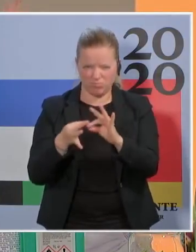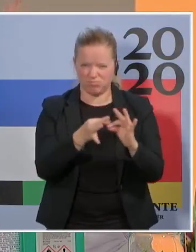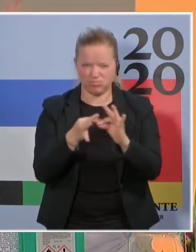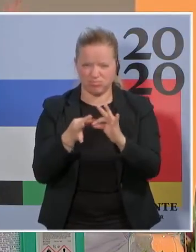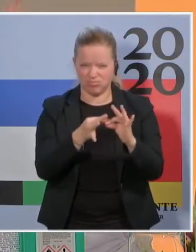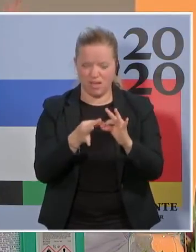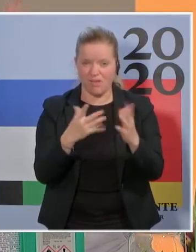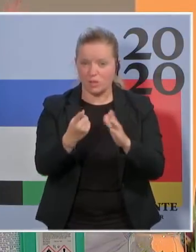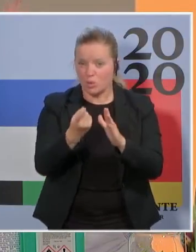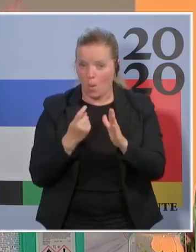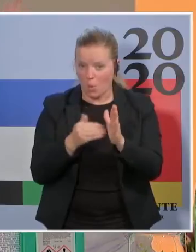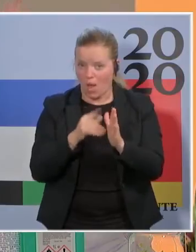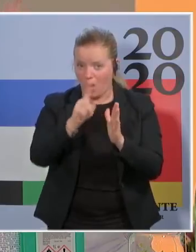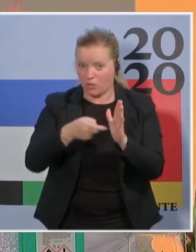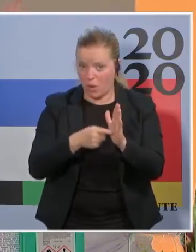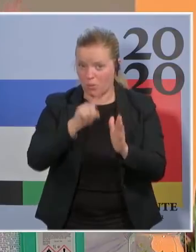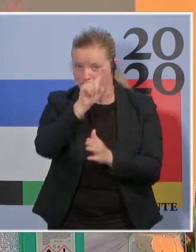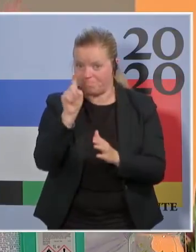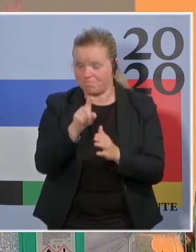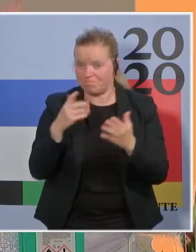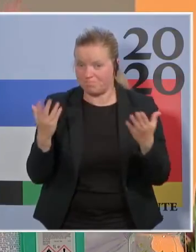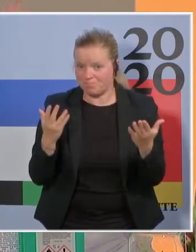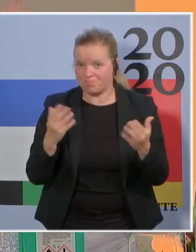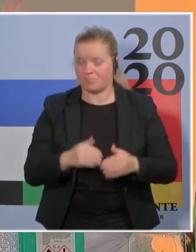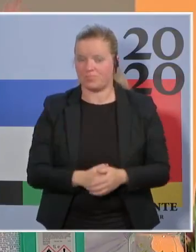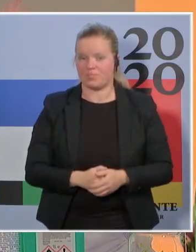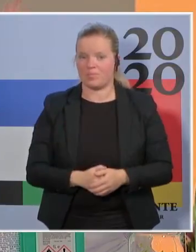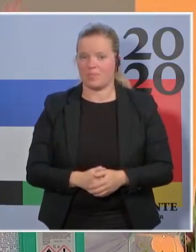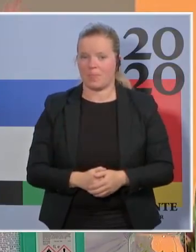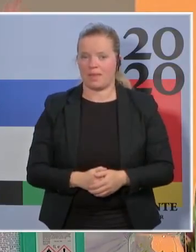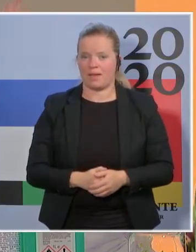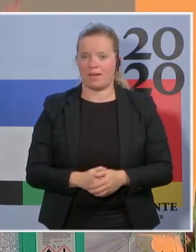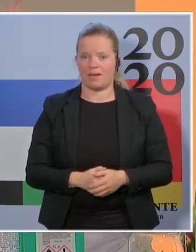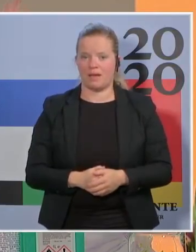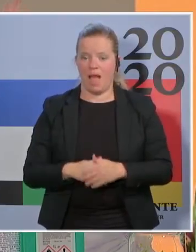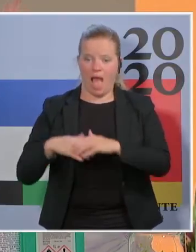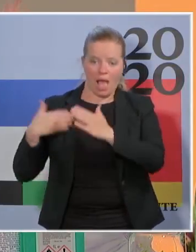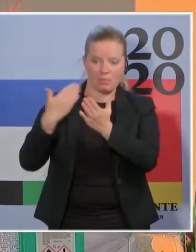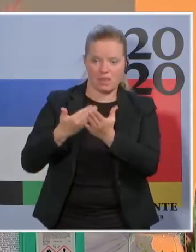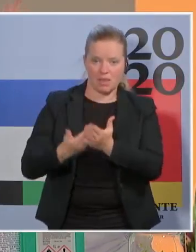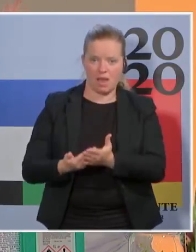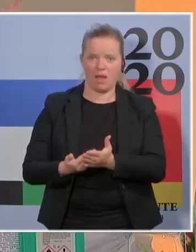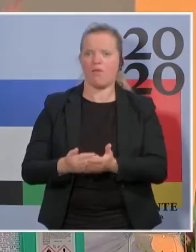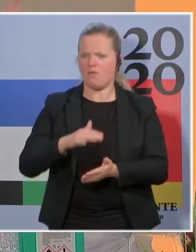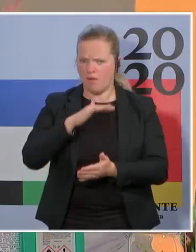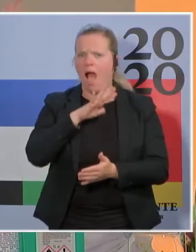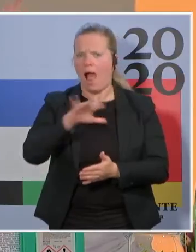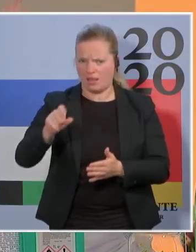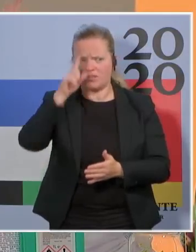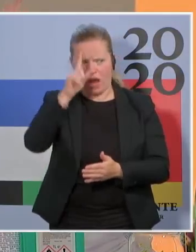bringen? Auf der einen Seite wissen die Anbieter alles über einen und auf der anderen